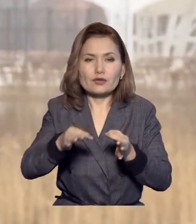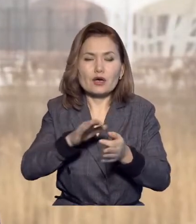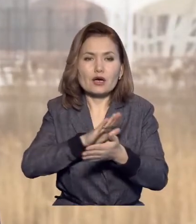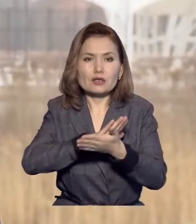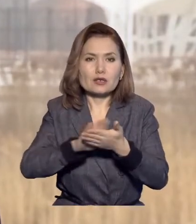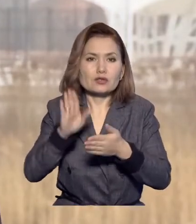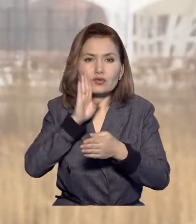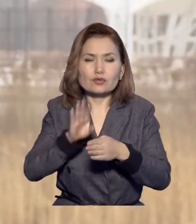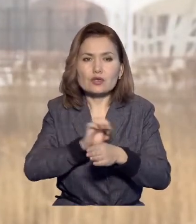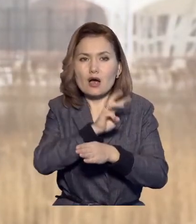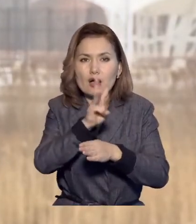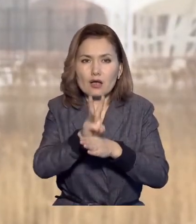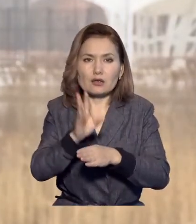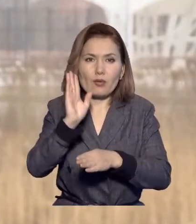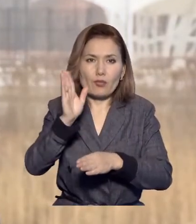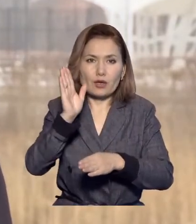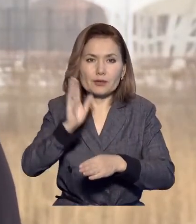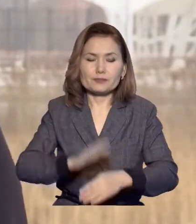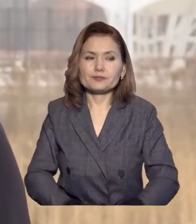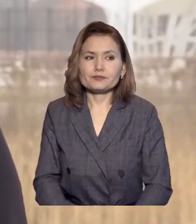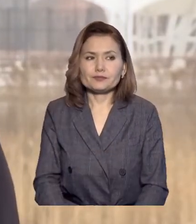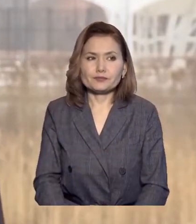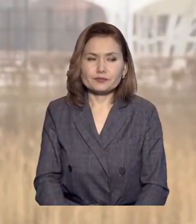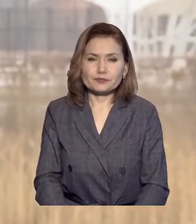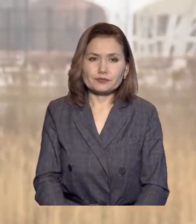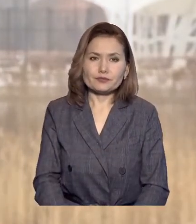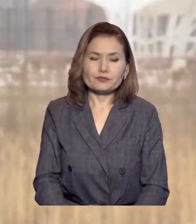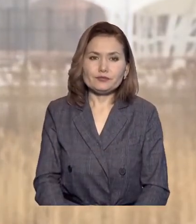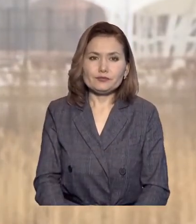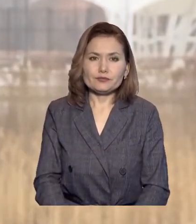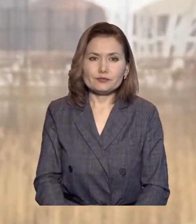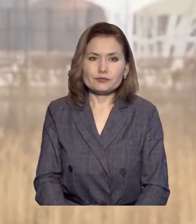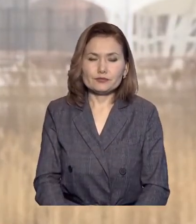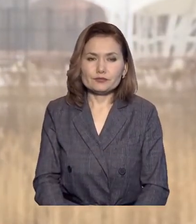судың игілігін көреді. Жандос Темірғали, Өнербек Жаңабай, Қазақстан ұлттық арнасы, Атыраудан.